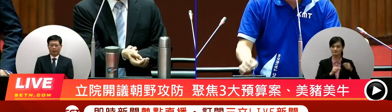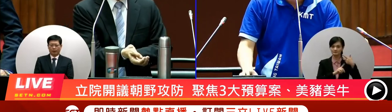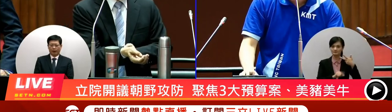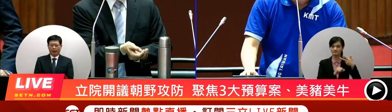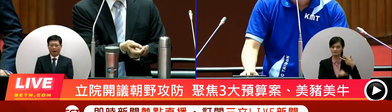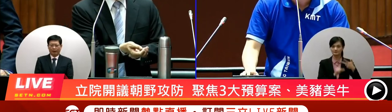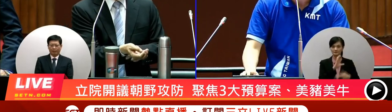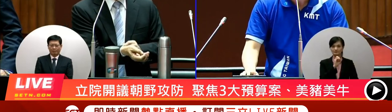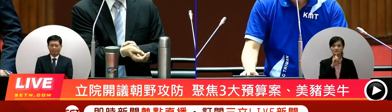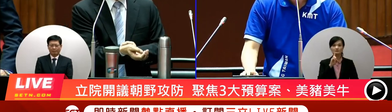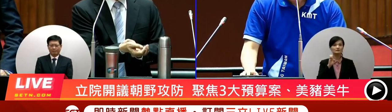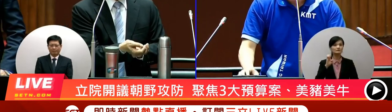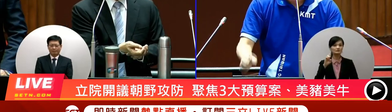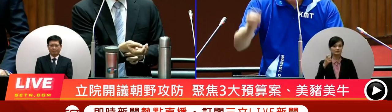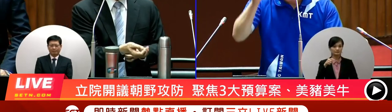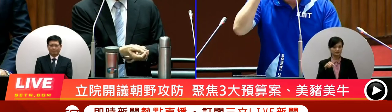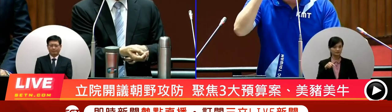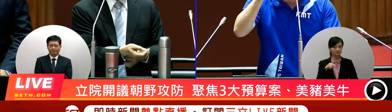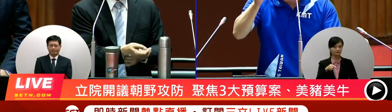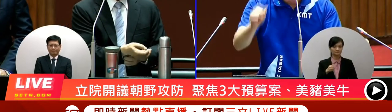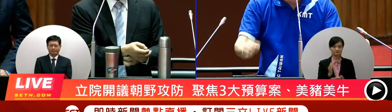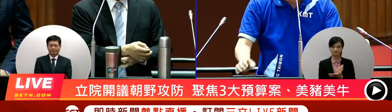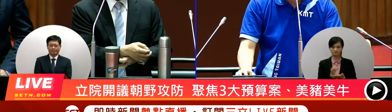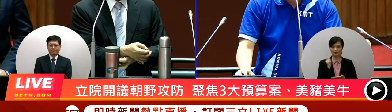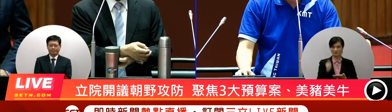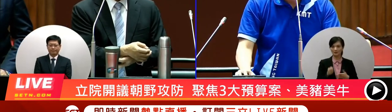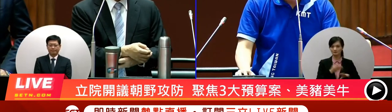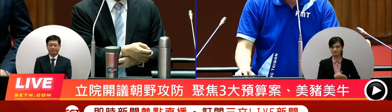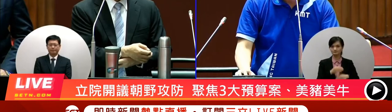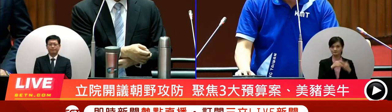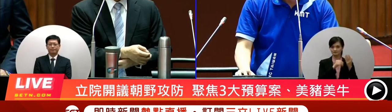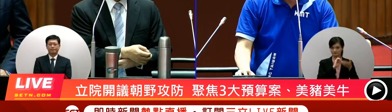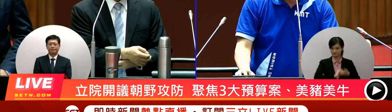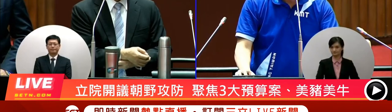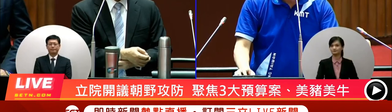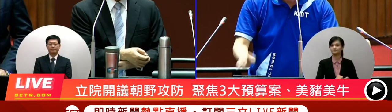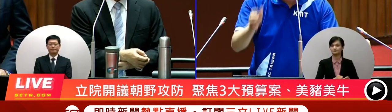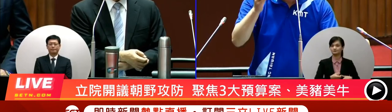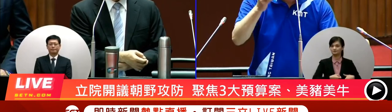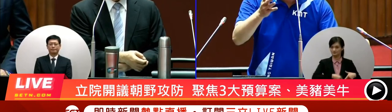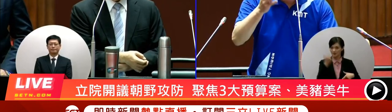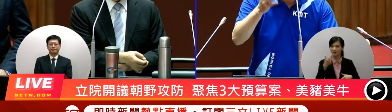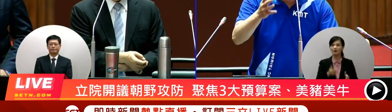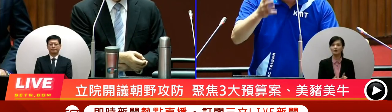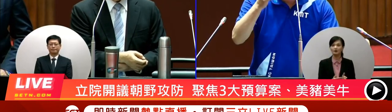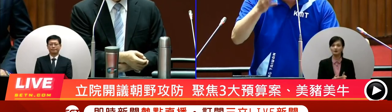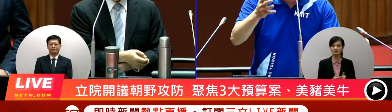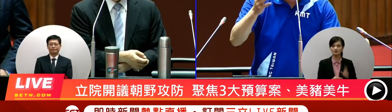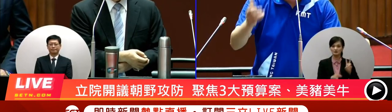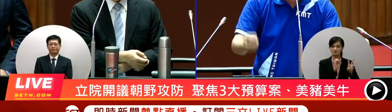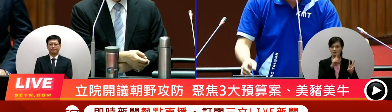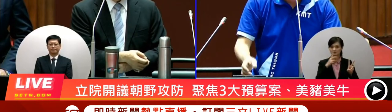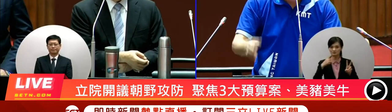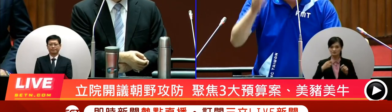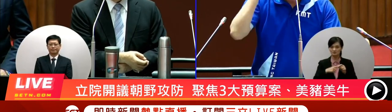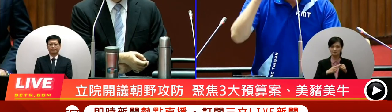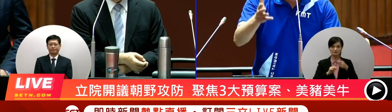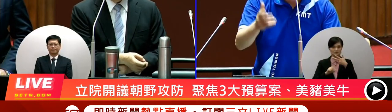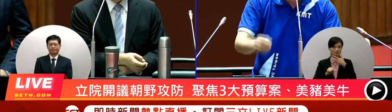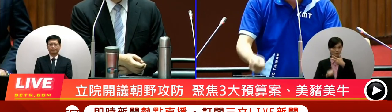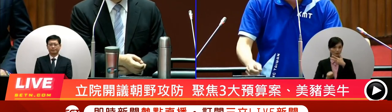会 Codex 才通过这样子的标准。你们在2012年7月5号之后